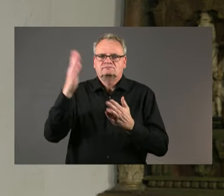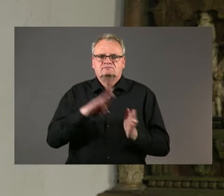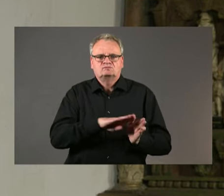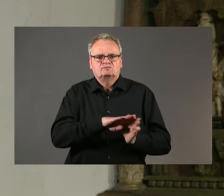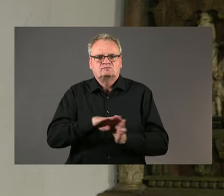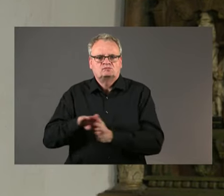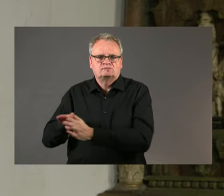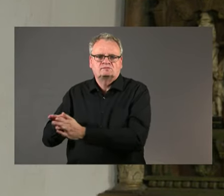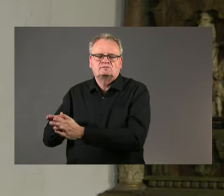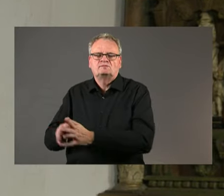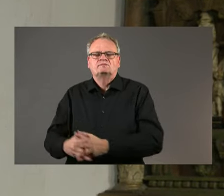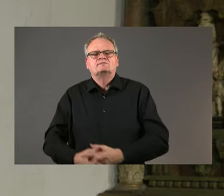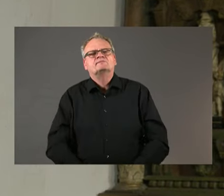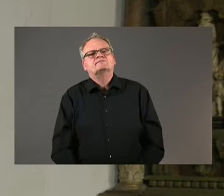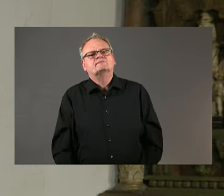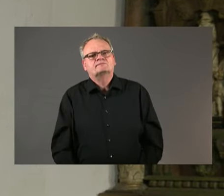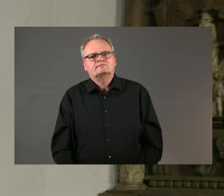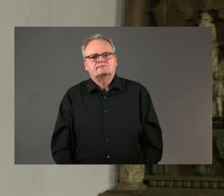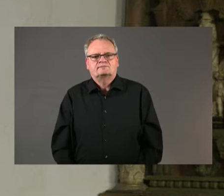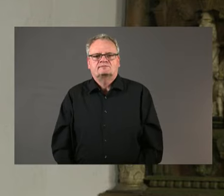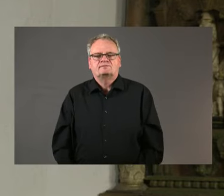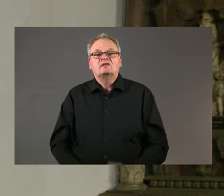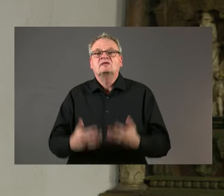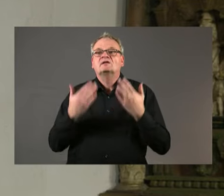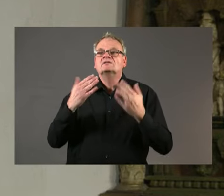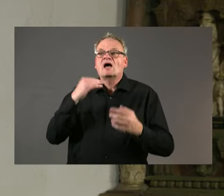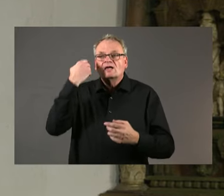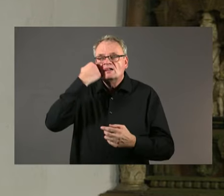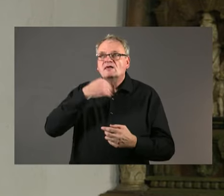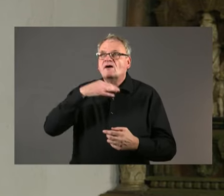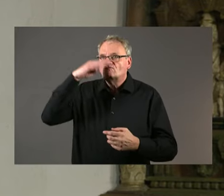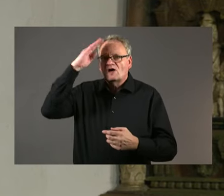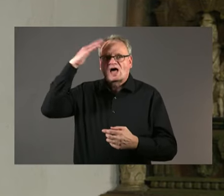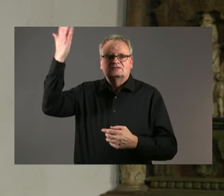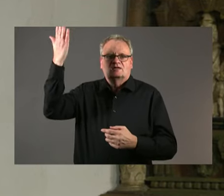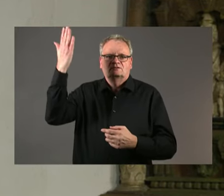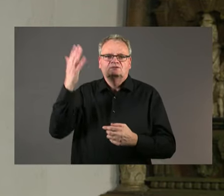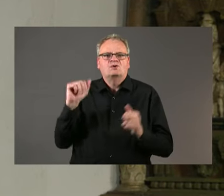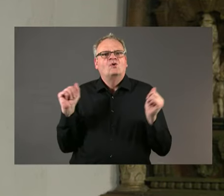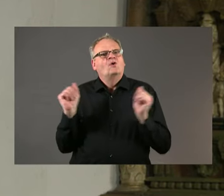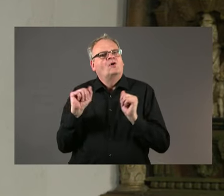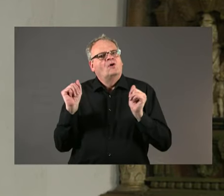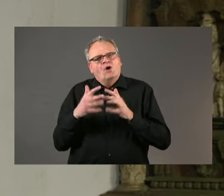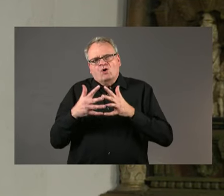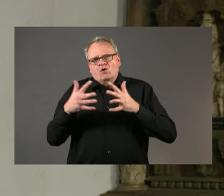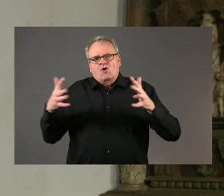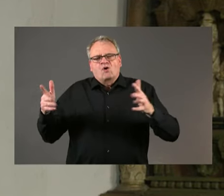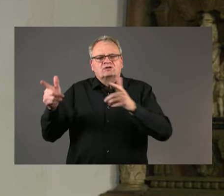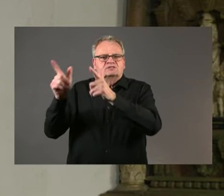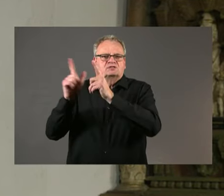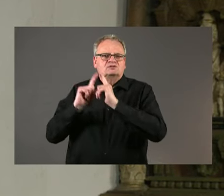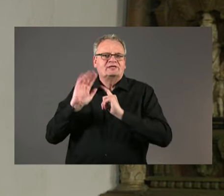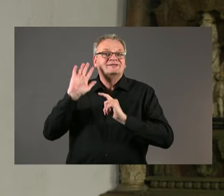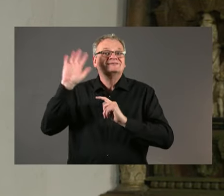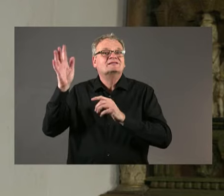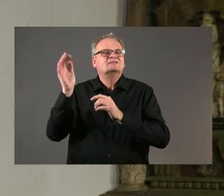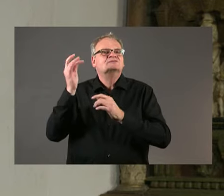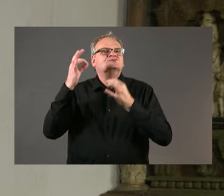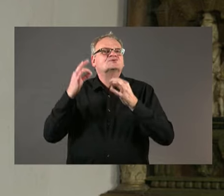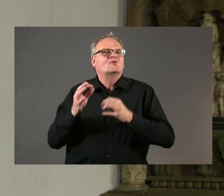Edith schickt uns folgende Fürbitte. Danke, lieber Vater, dass du uns ein so großes Geschenk machst und uns deinen Sohn gegeben